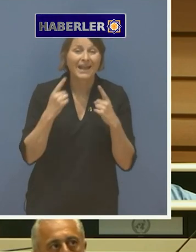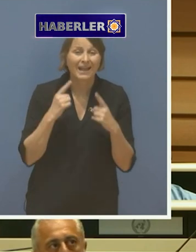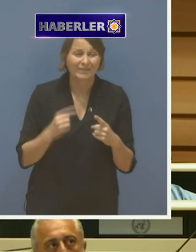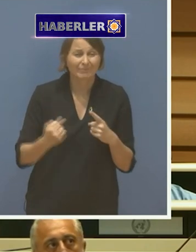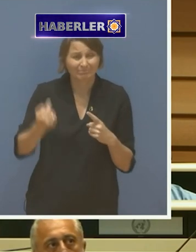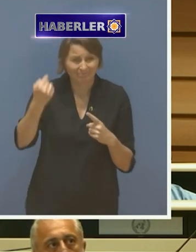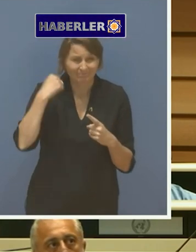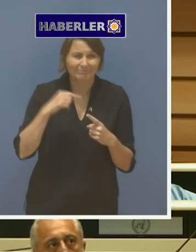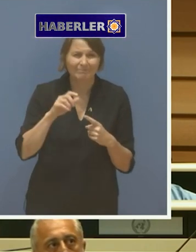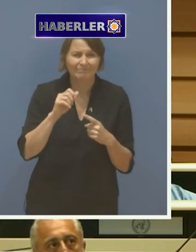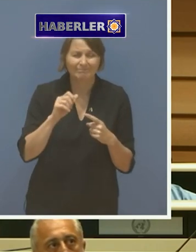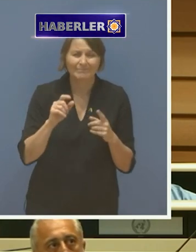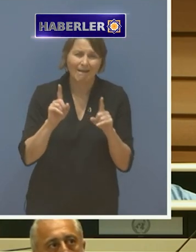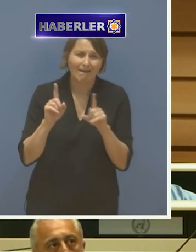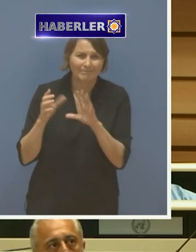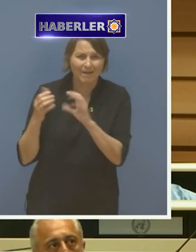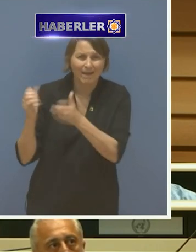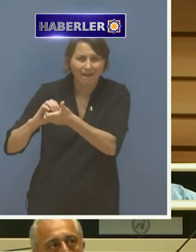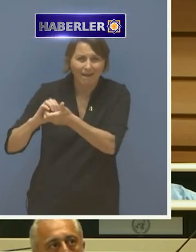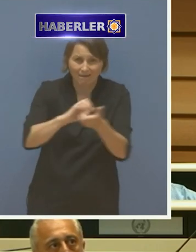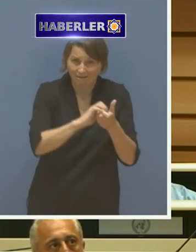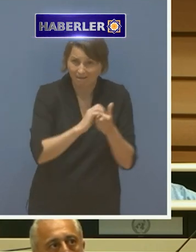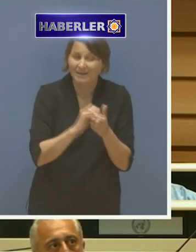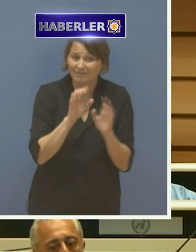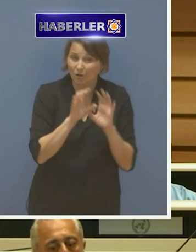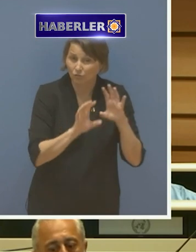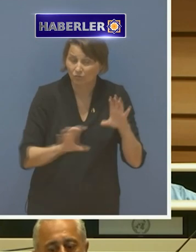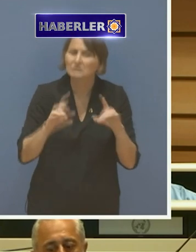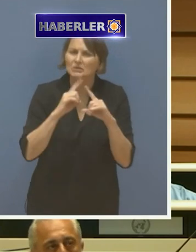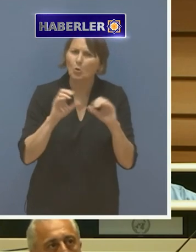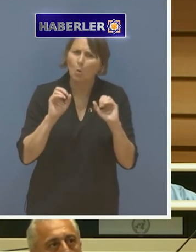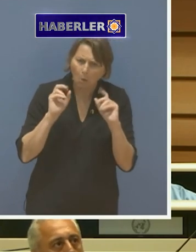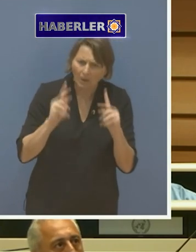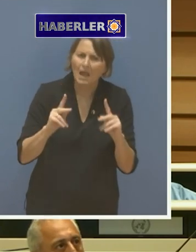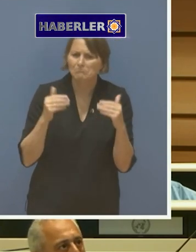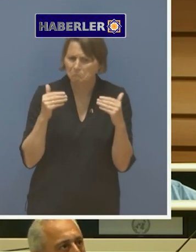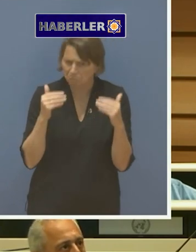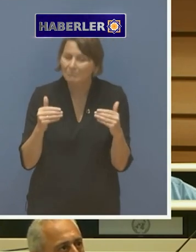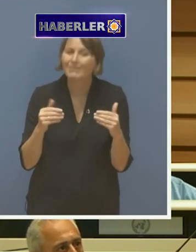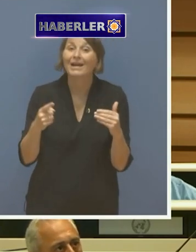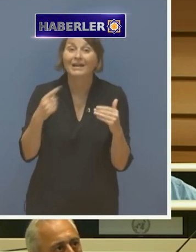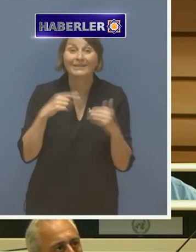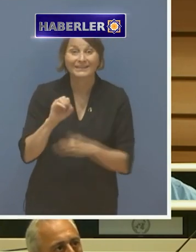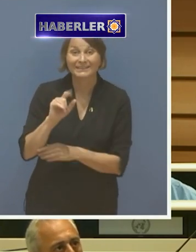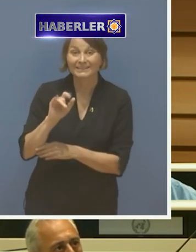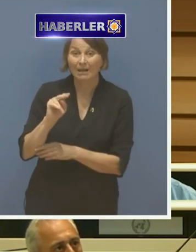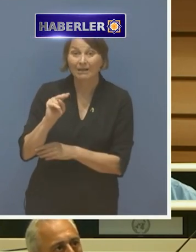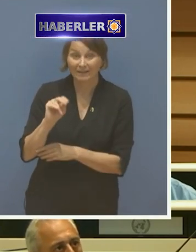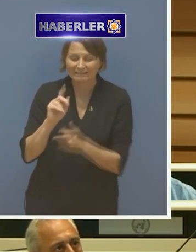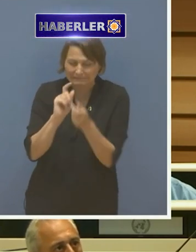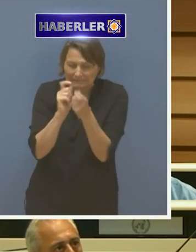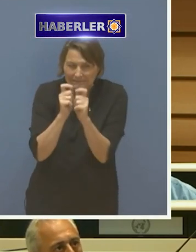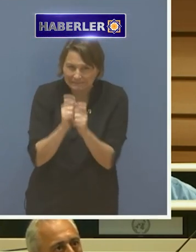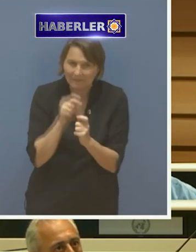fiilen 11 Mayıs 1920'de de jure olarak tanındı. 22 Kasım 1920'de Wilson tarafından